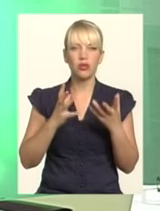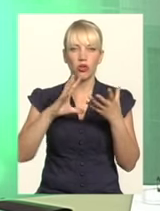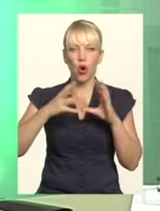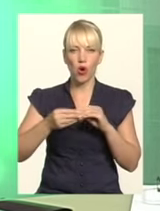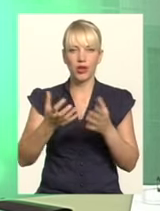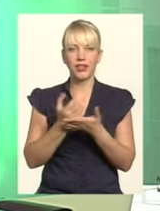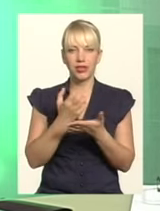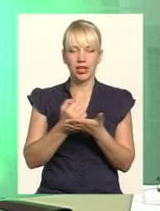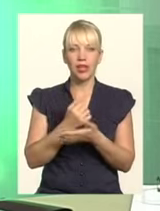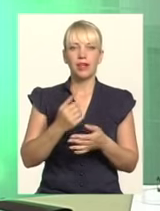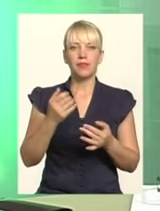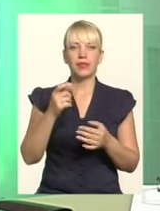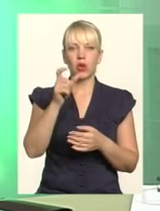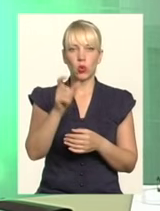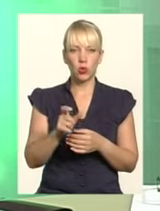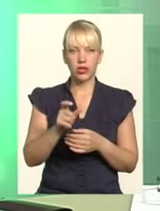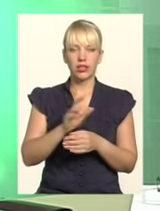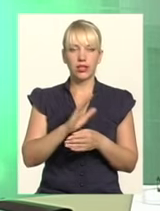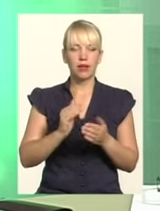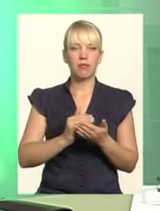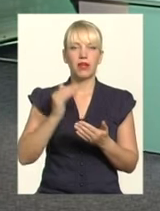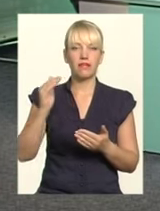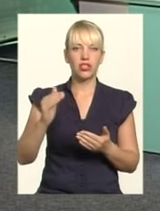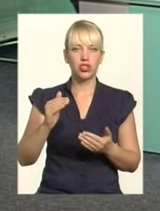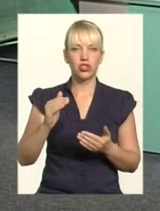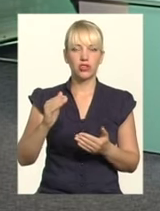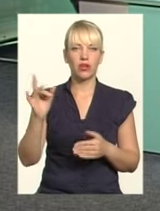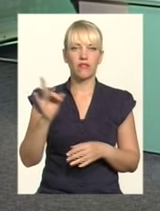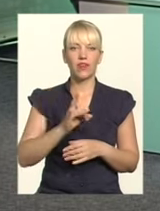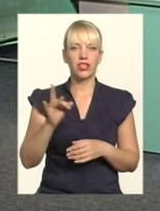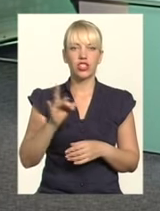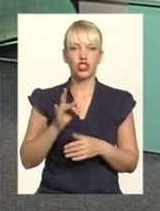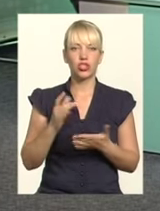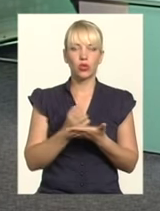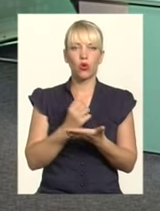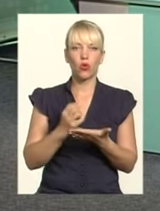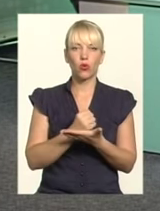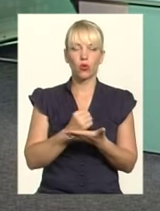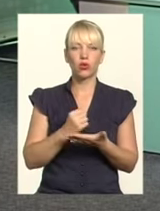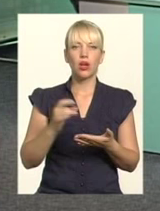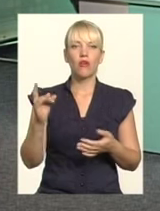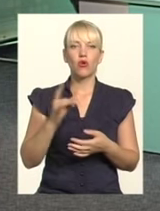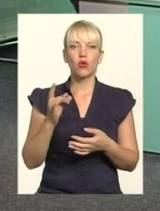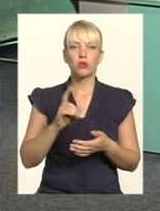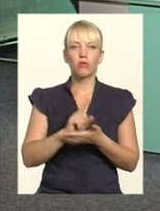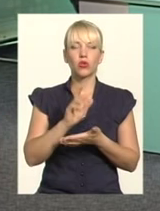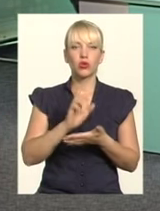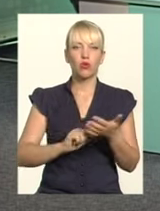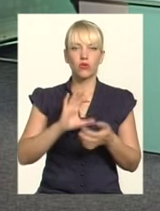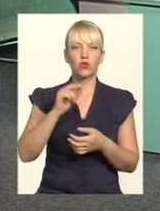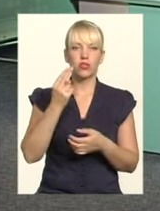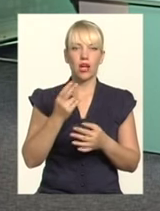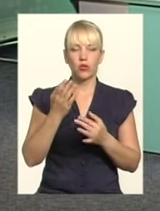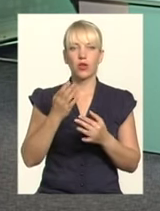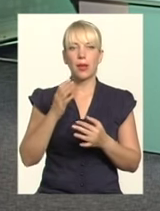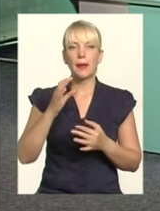сім'ї пільговика не перевищує величини доходу в розмірі податкової соціальної пільги. На